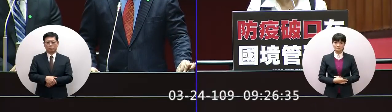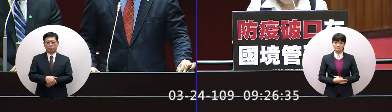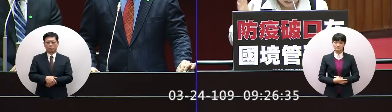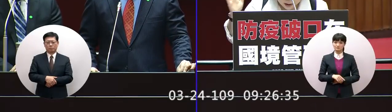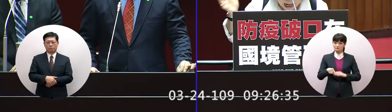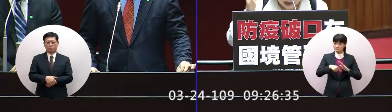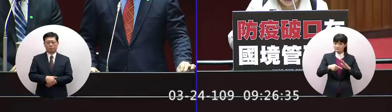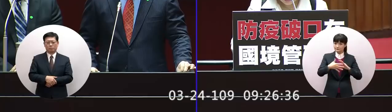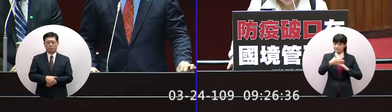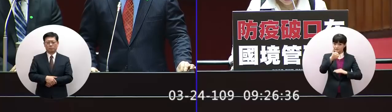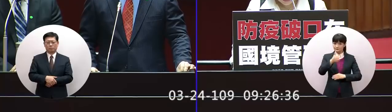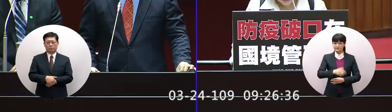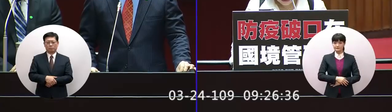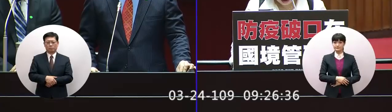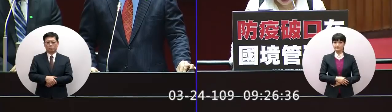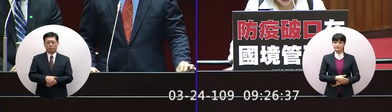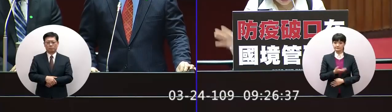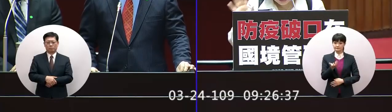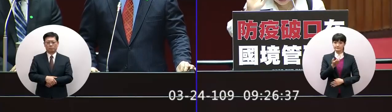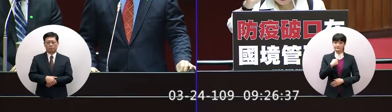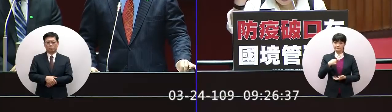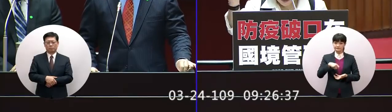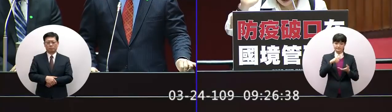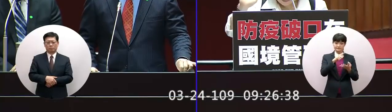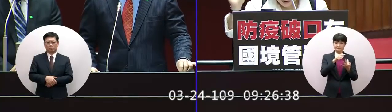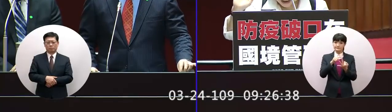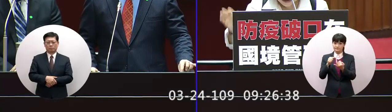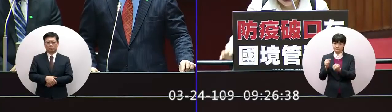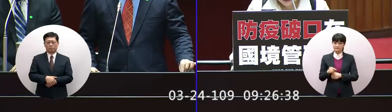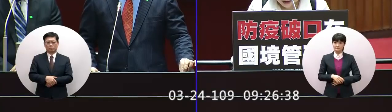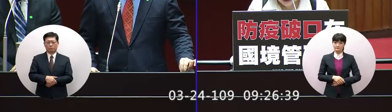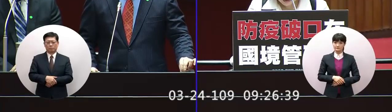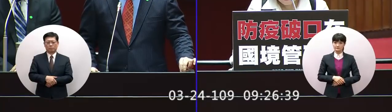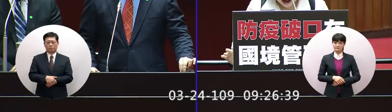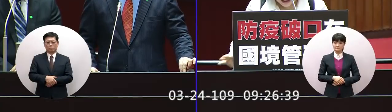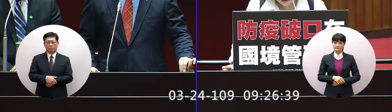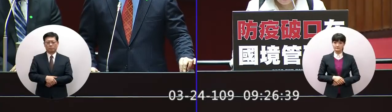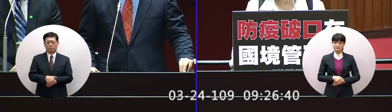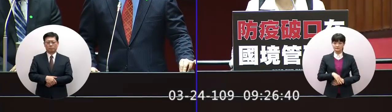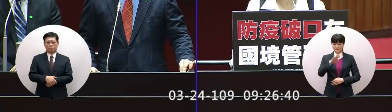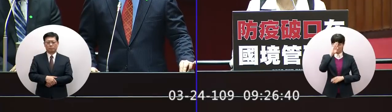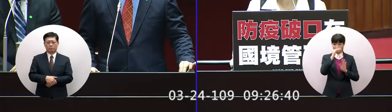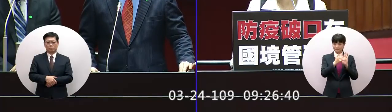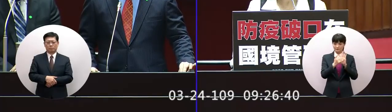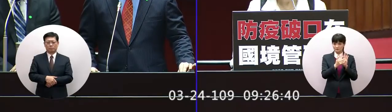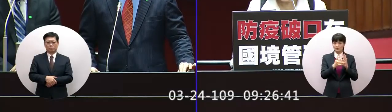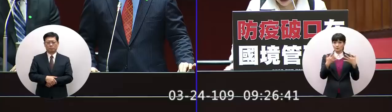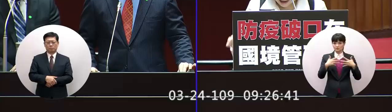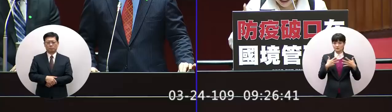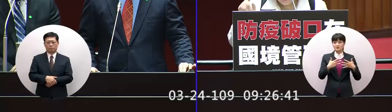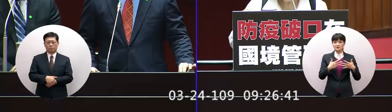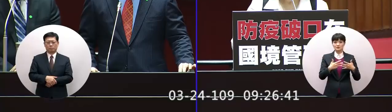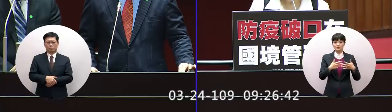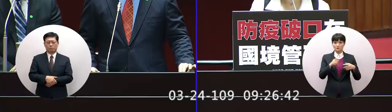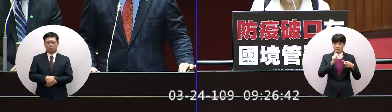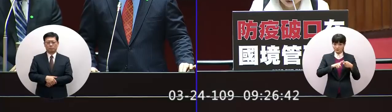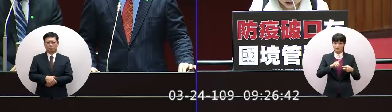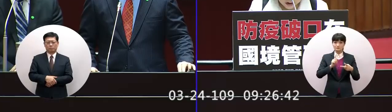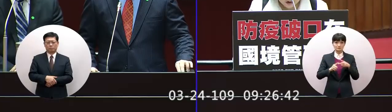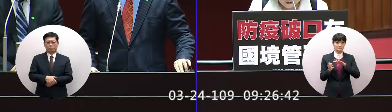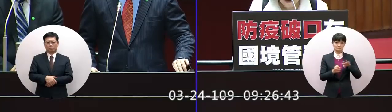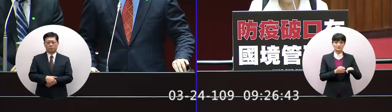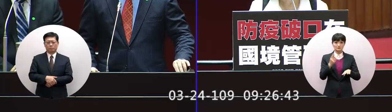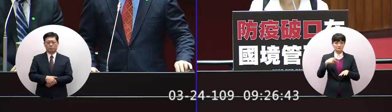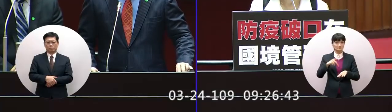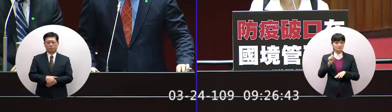院长，我刚刚所提的这些啊，其实不仅只是防疫的问题，啊，也是有关